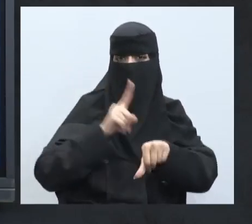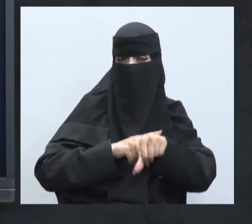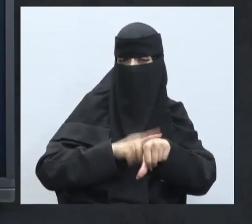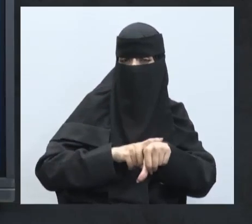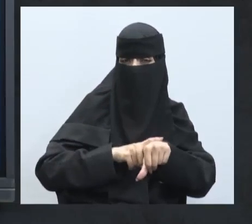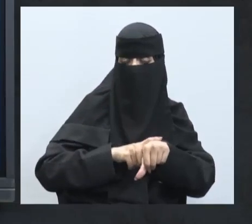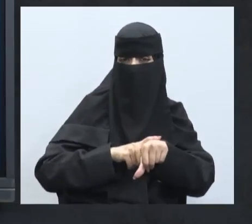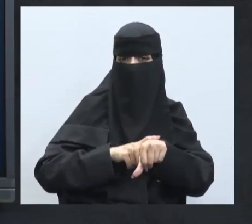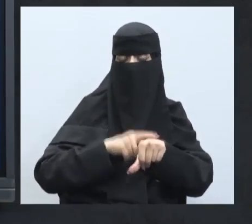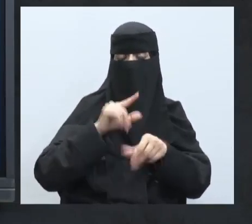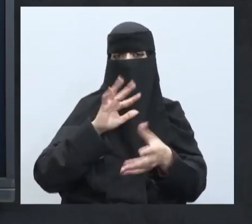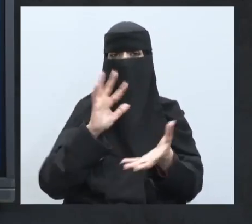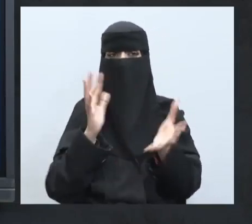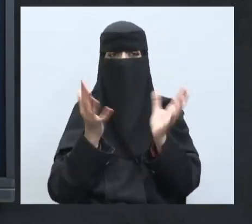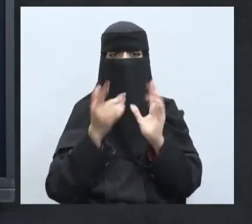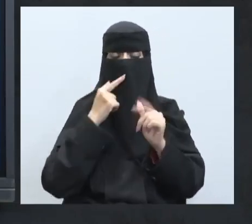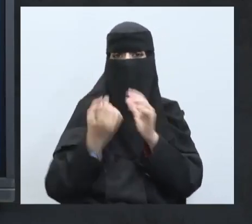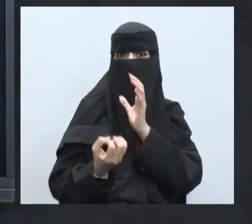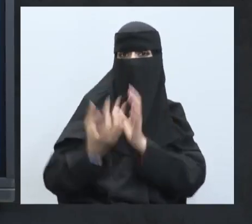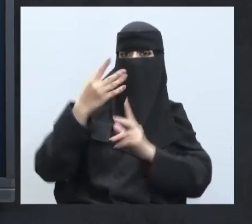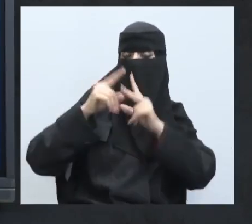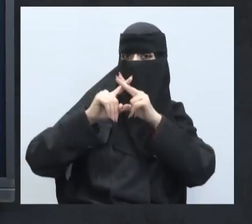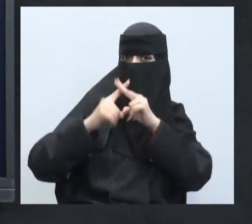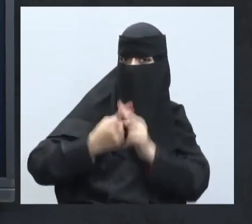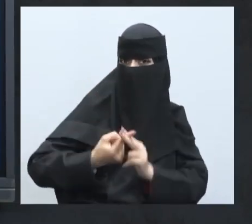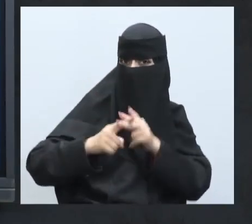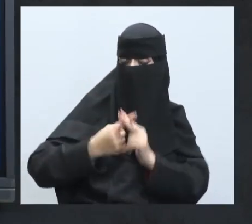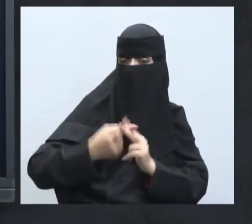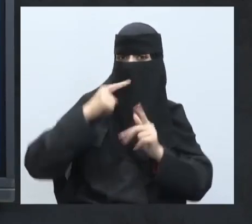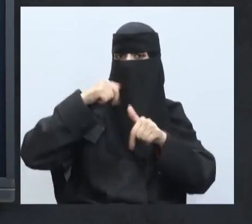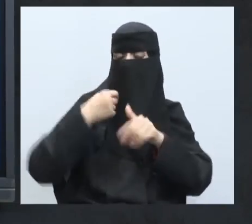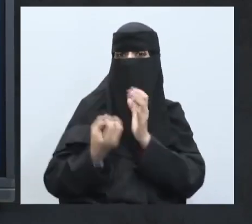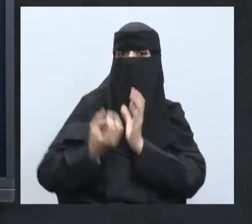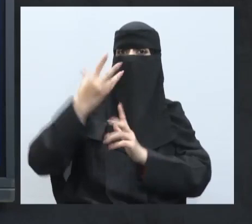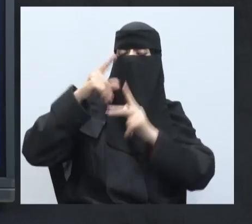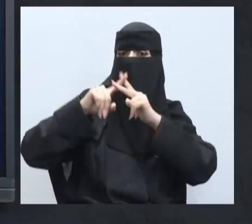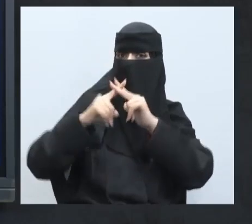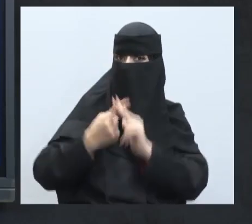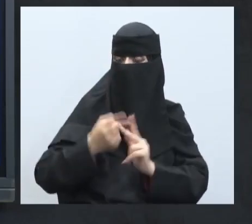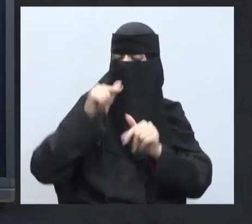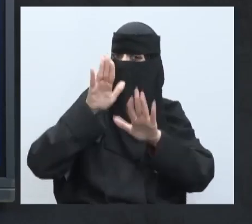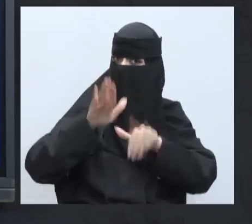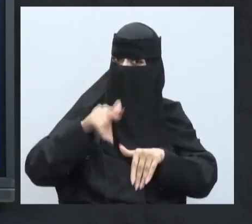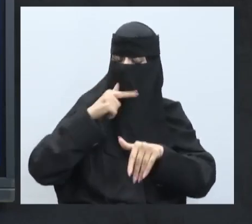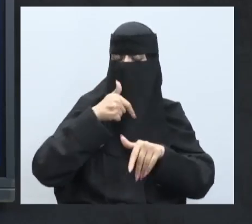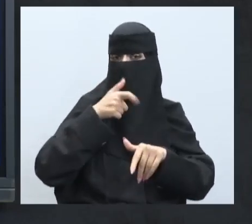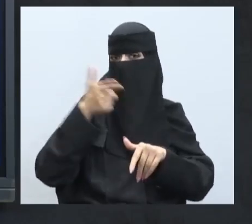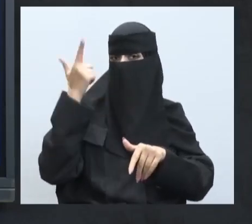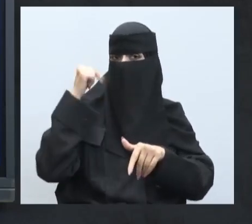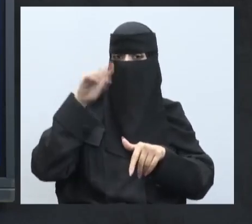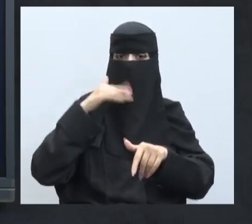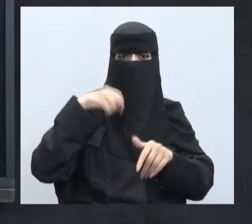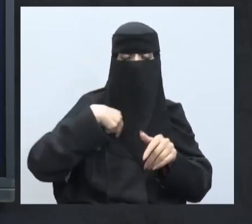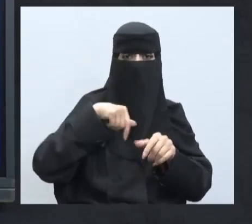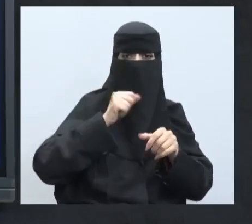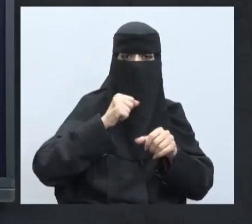بدايه العالم الثورات الصناعيه وما قبل الثوات او الثورات الصناعيه كان هنالك اعتماد على